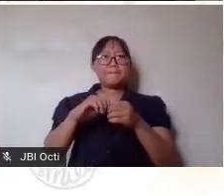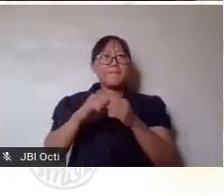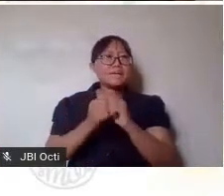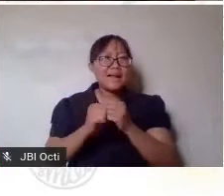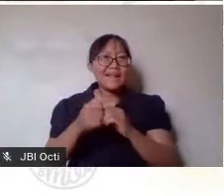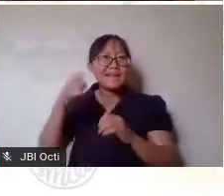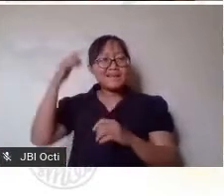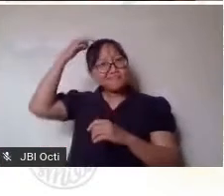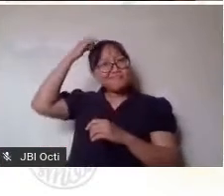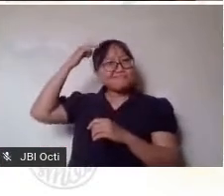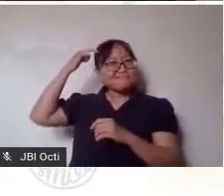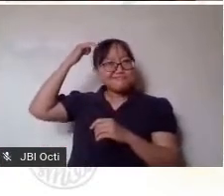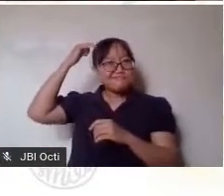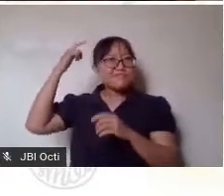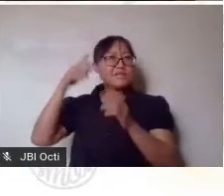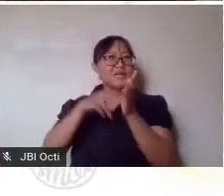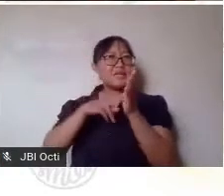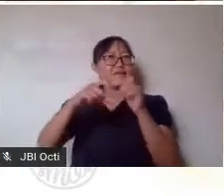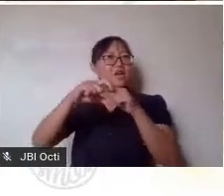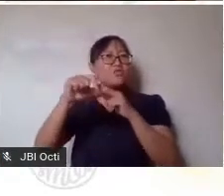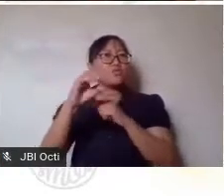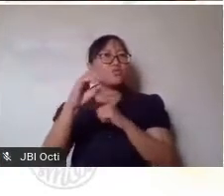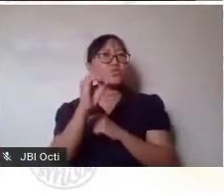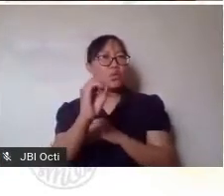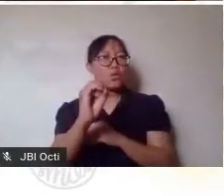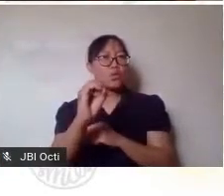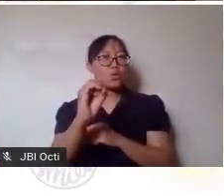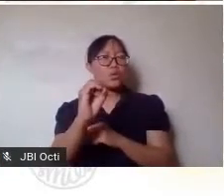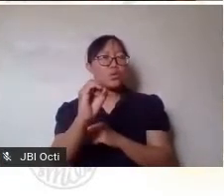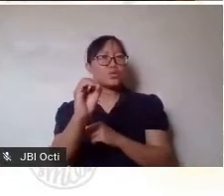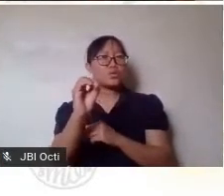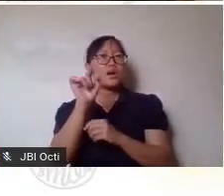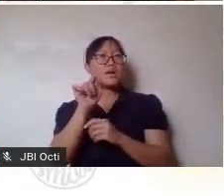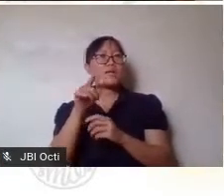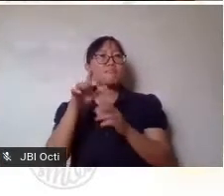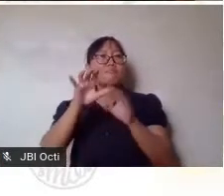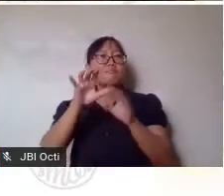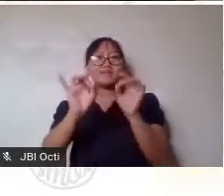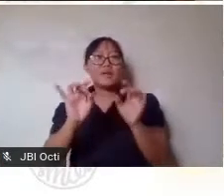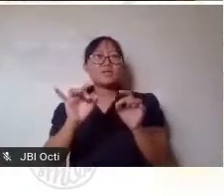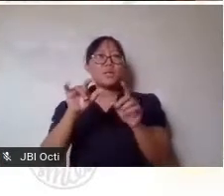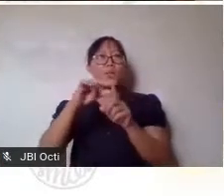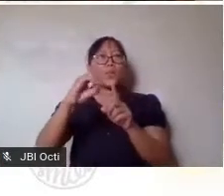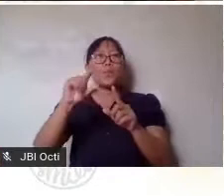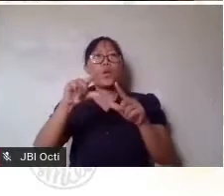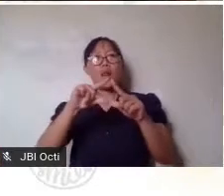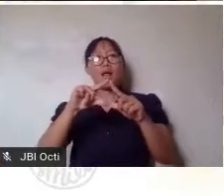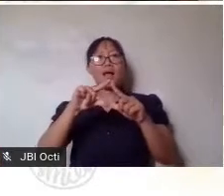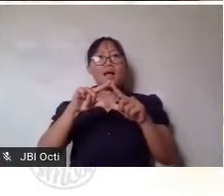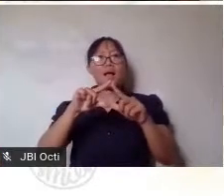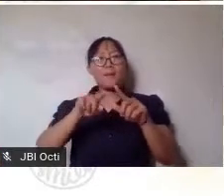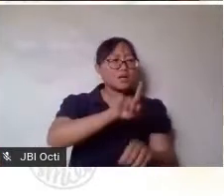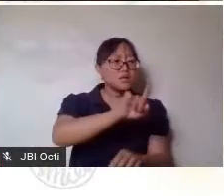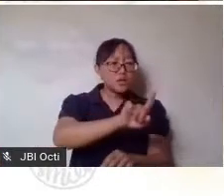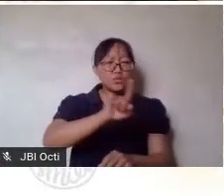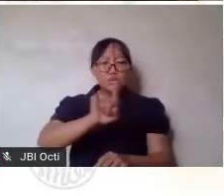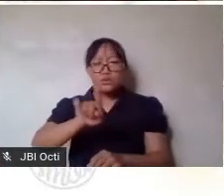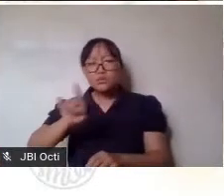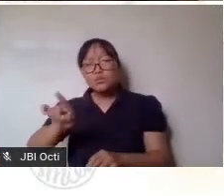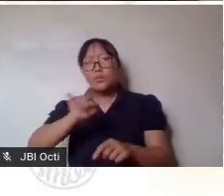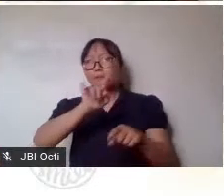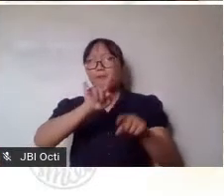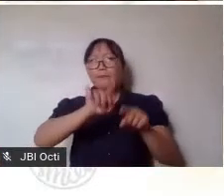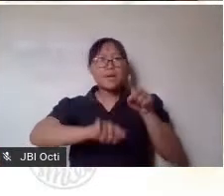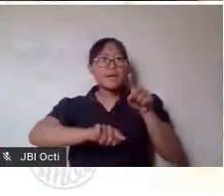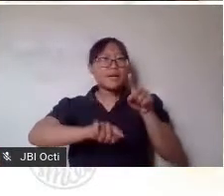IQ yang kemudian berbeda-beda antara satu kasus dengan kasus yang lainnya. Berbeda antara